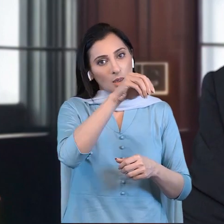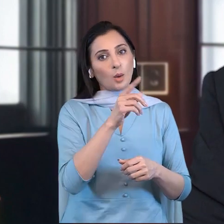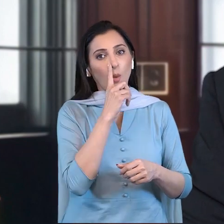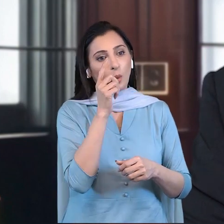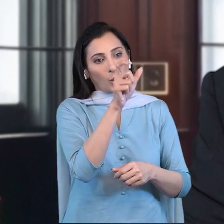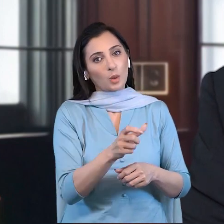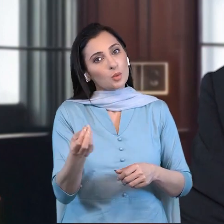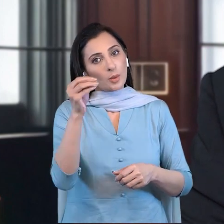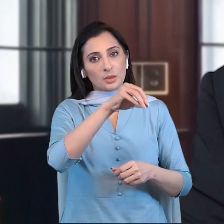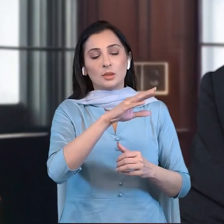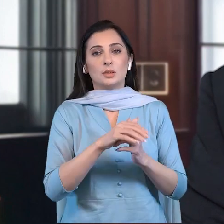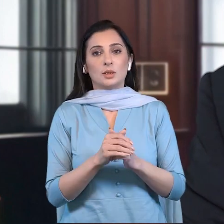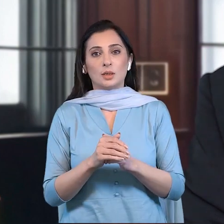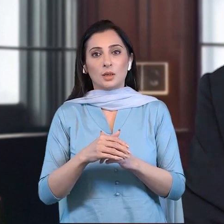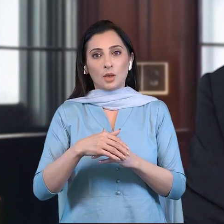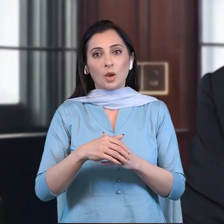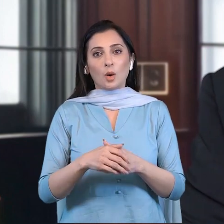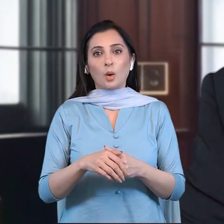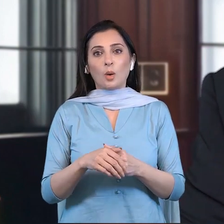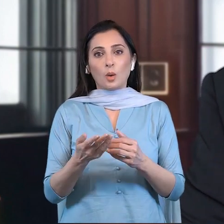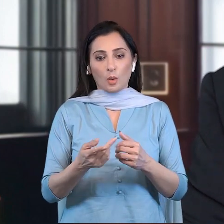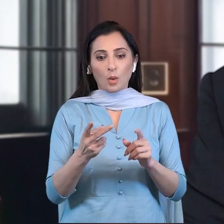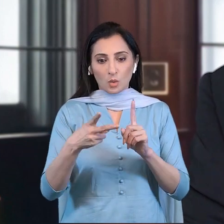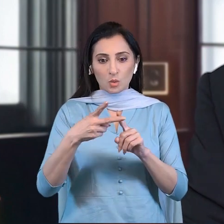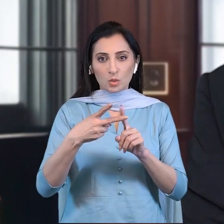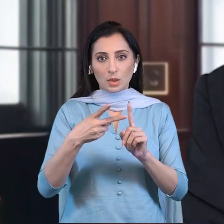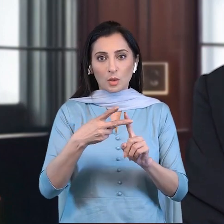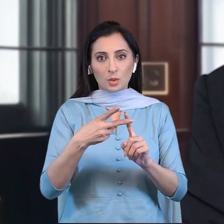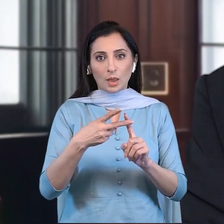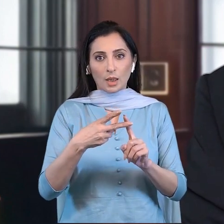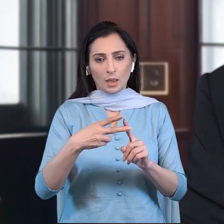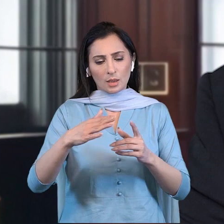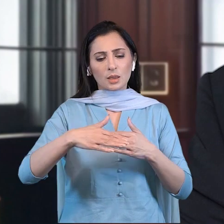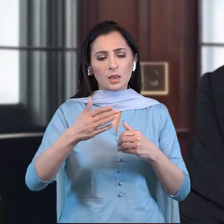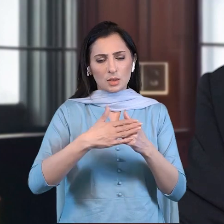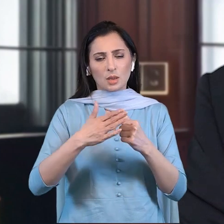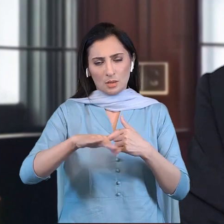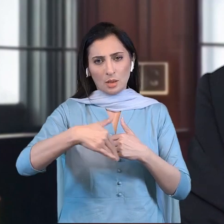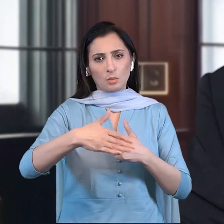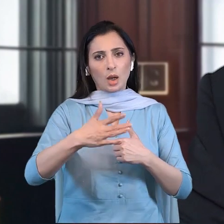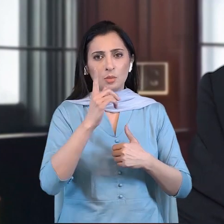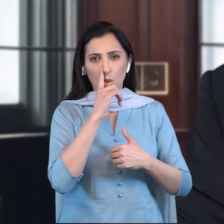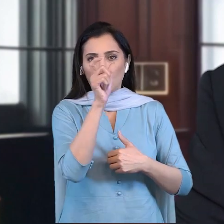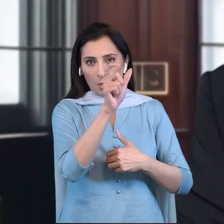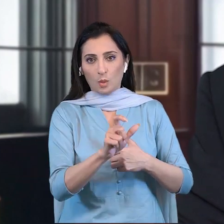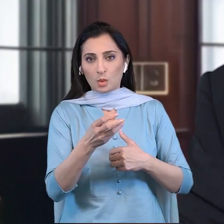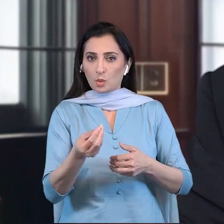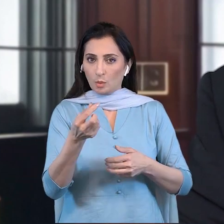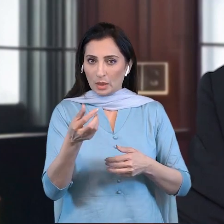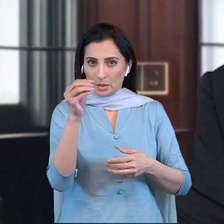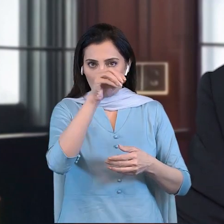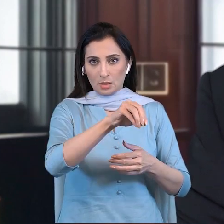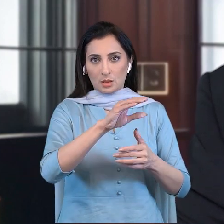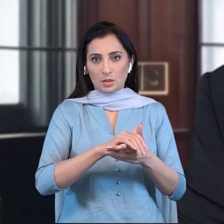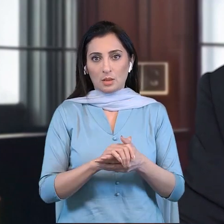سکتی ہے، یہ کچھ بھی حق مہر ہو سکتا ہے، مگر حق مہر مانگنا اور